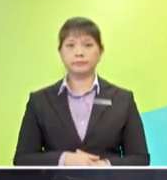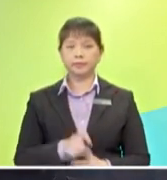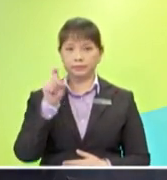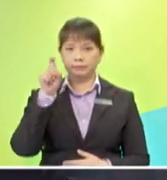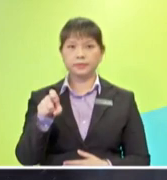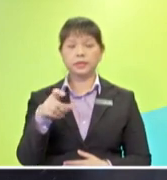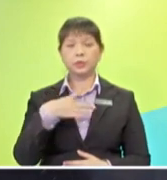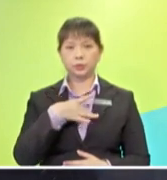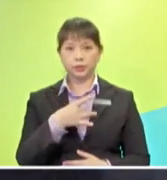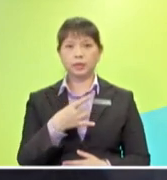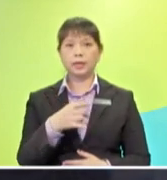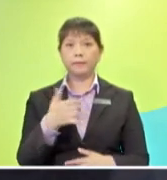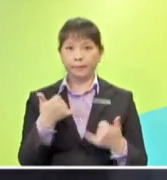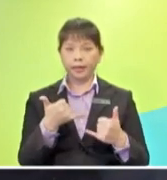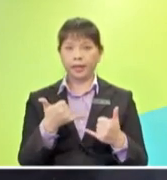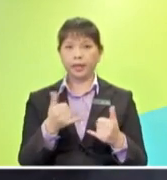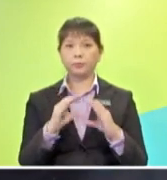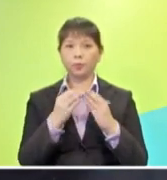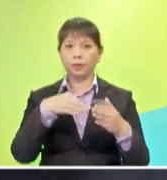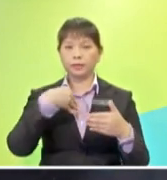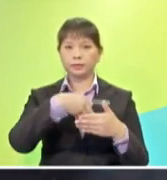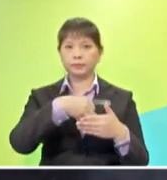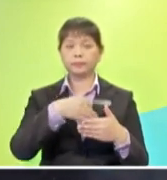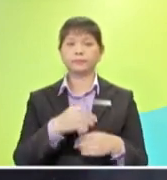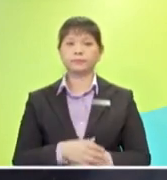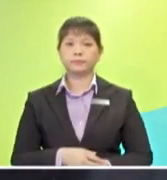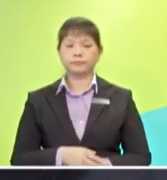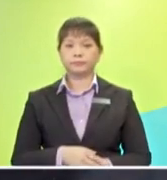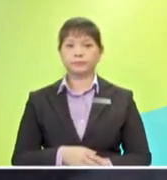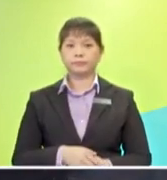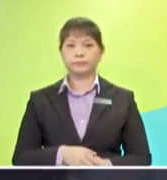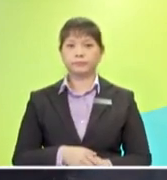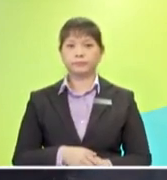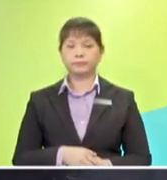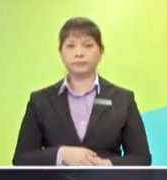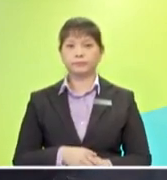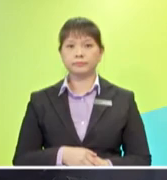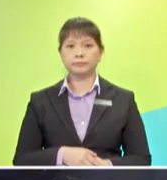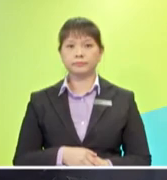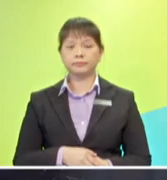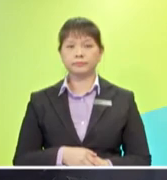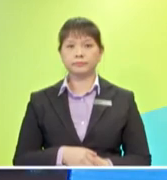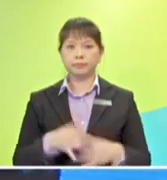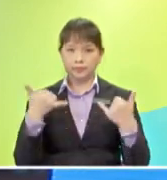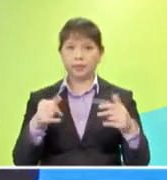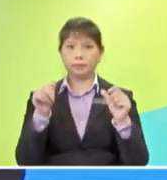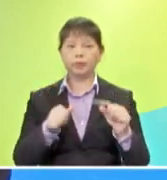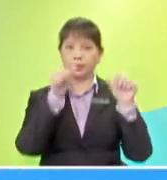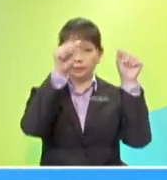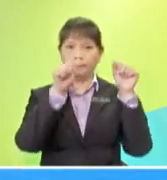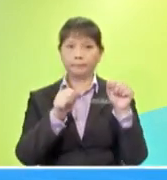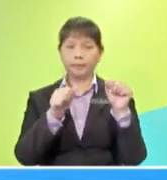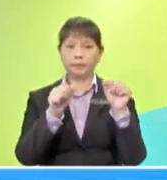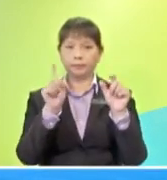sekolah nih oke sekarang Hanif sampai ke mana-mana saja